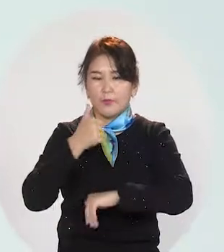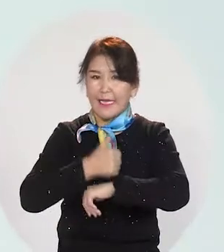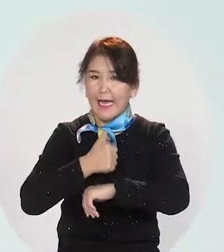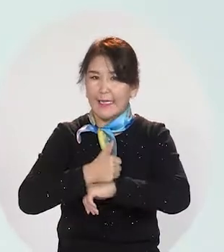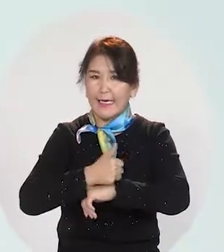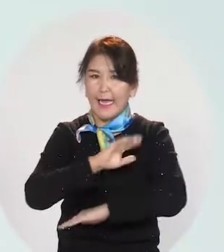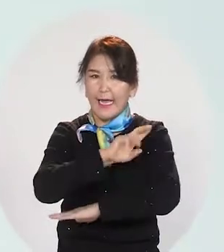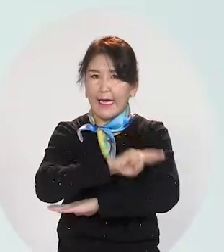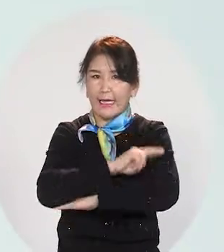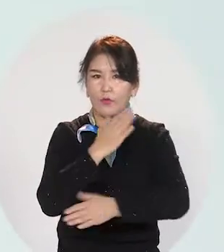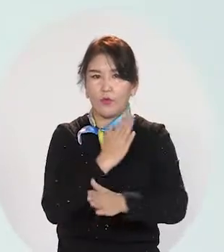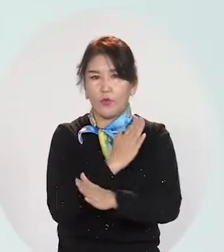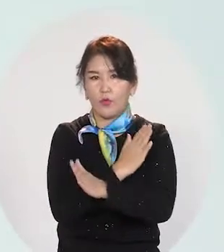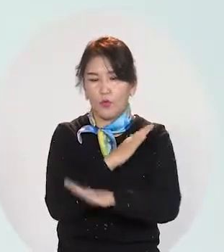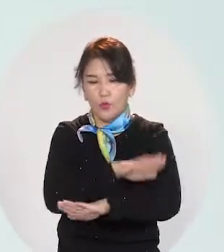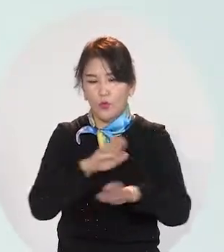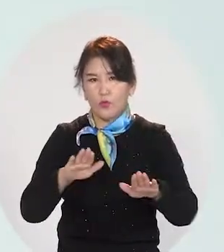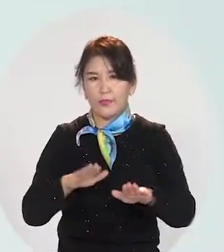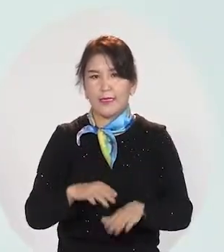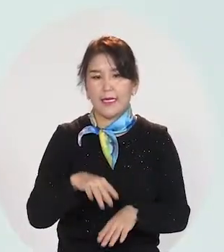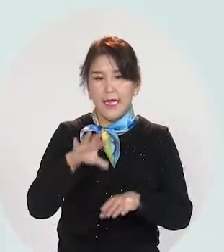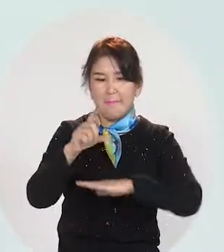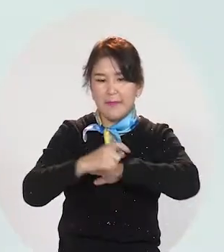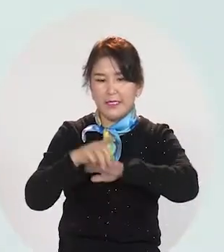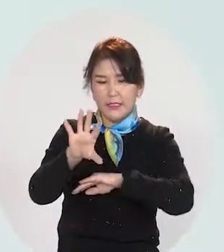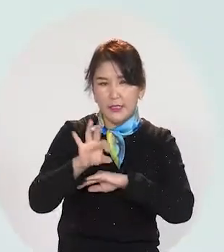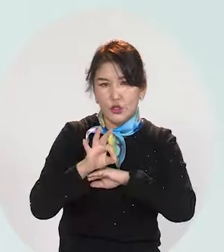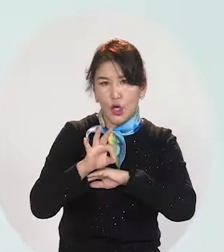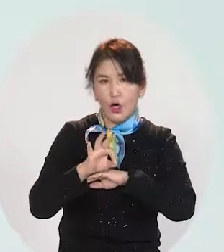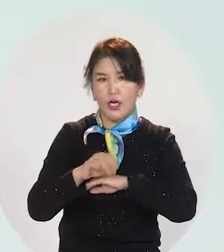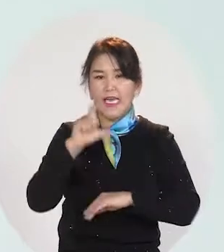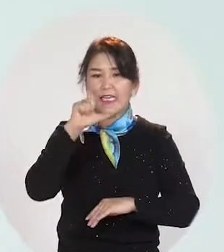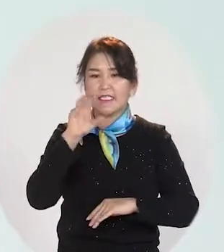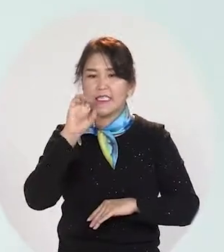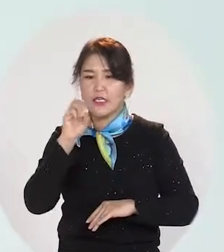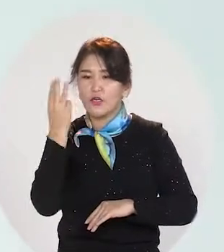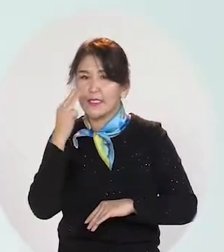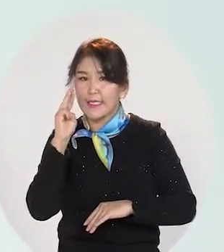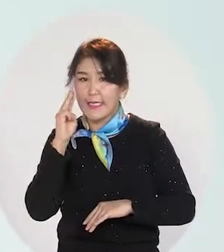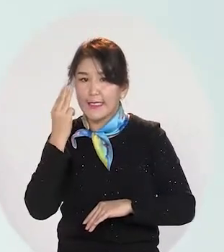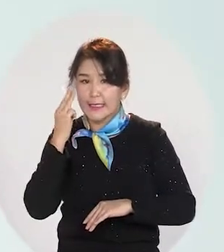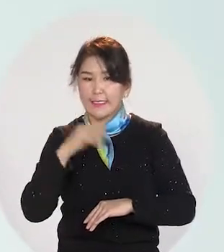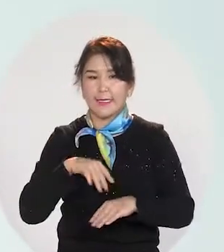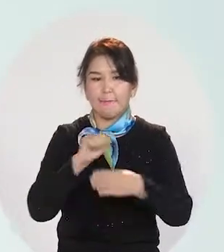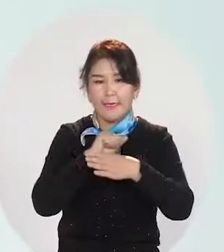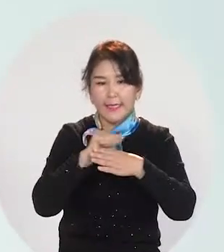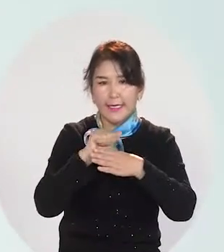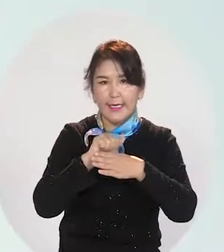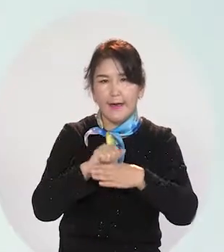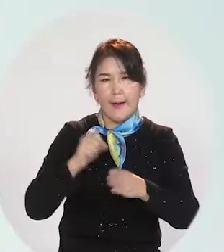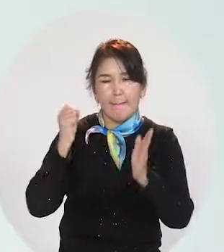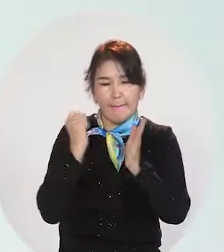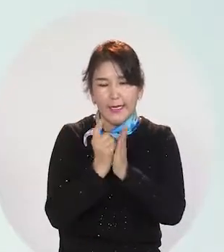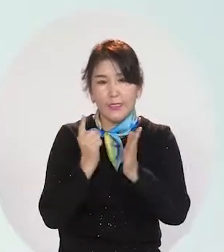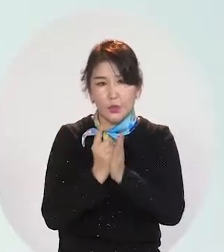маш чухал зүйл нь яг мэрэгжил сонголт, ээж буюу одоо эсэлтийн шалгалтанд бэлдэх маш чухал амьдралынхаа даваг давах алхам